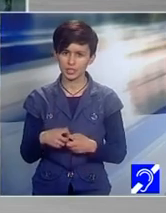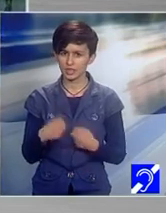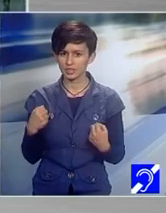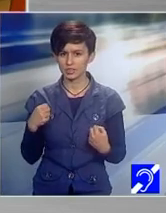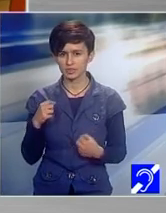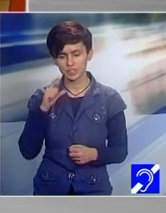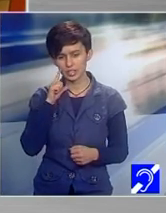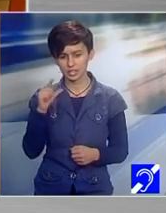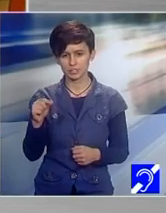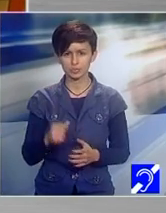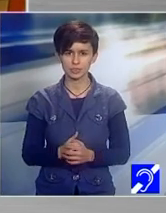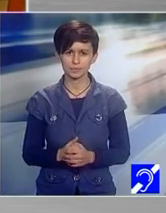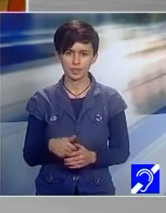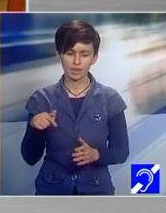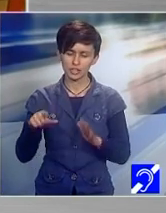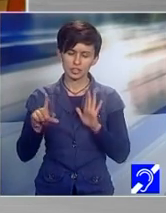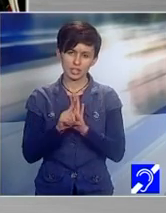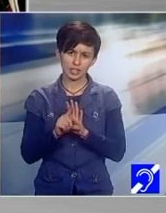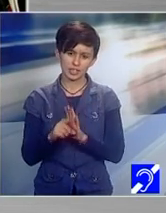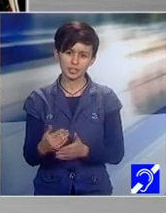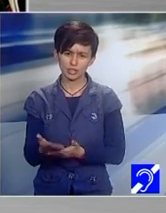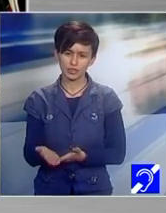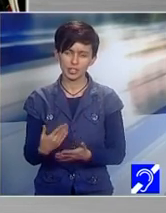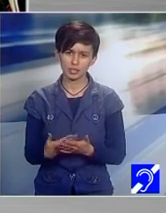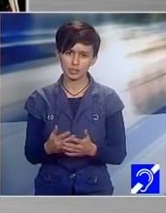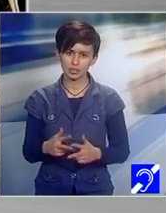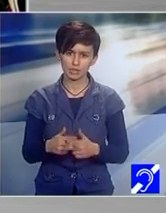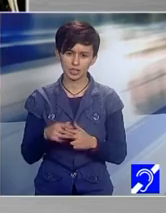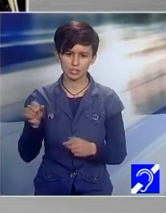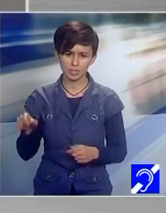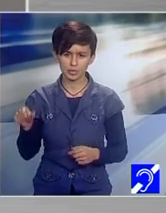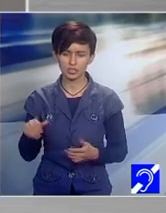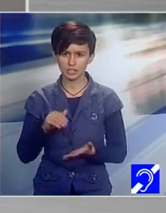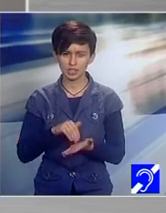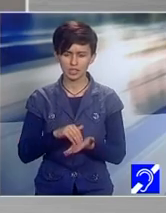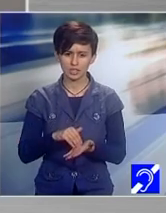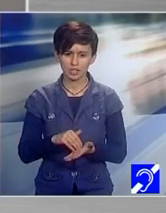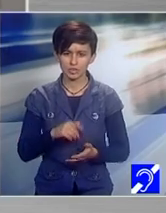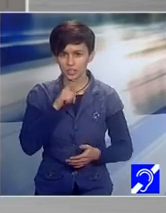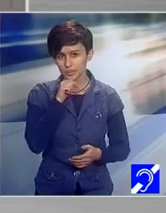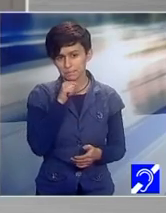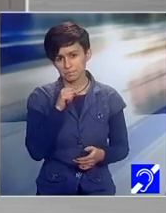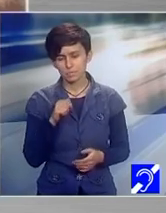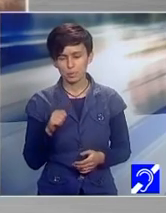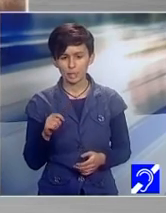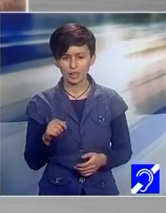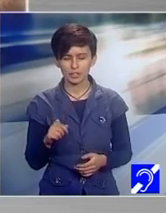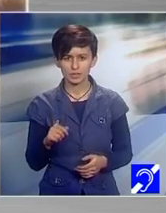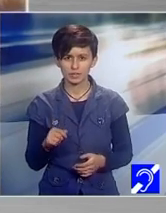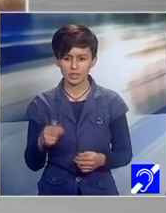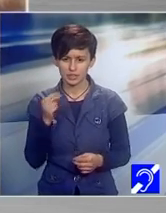care a fost dată tocmai pentru a ajuta pe cei aflați la nevoie și undeva alimentele acelea care